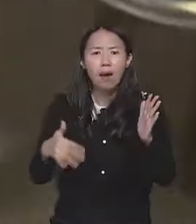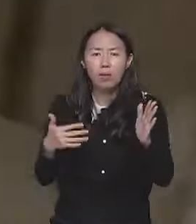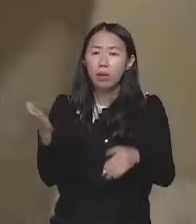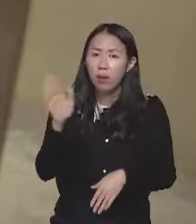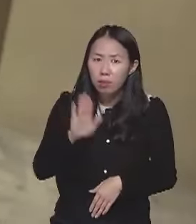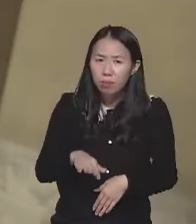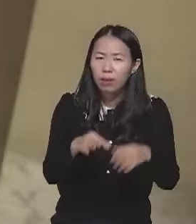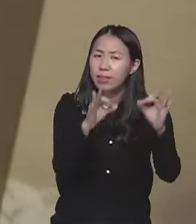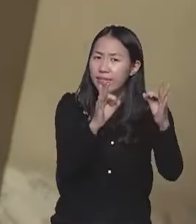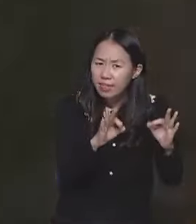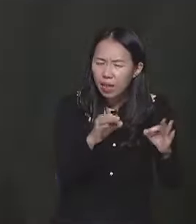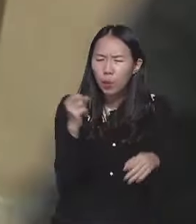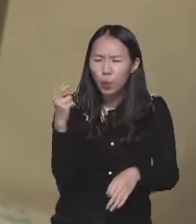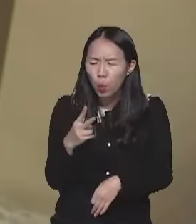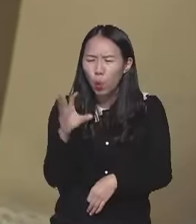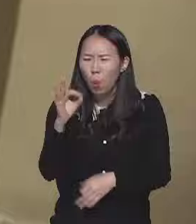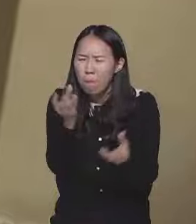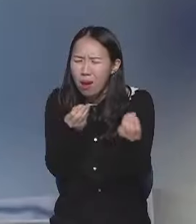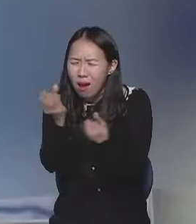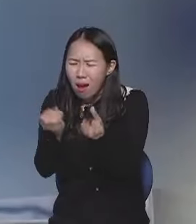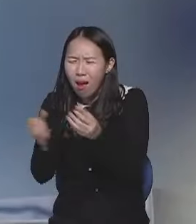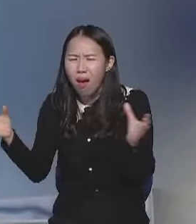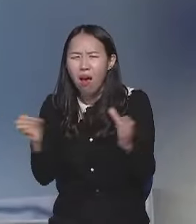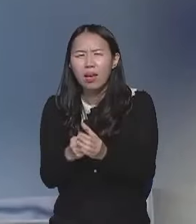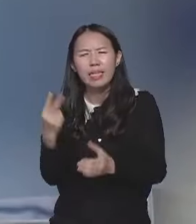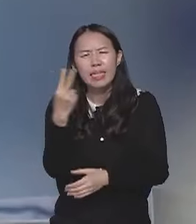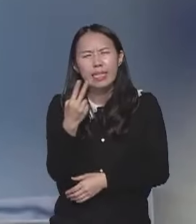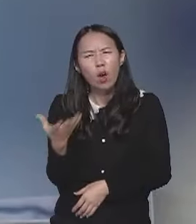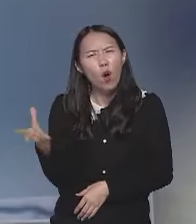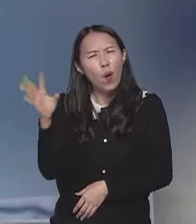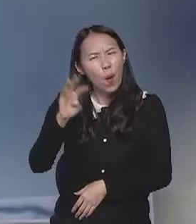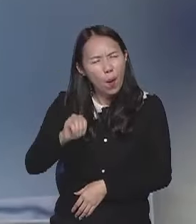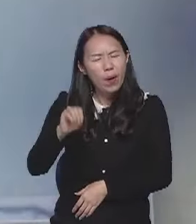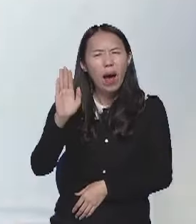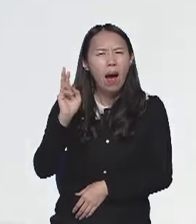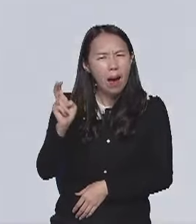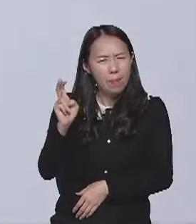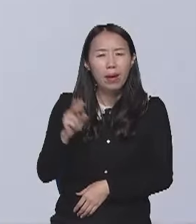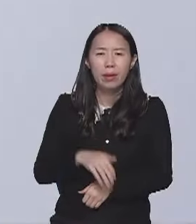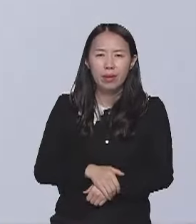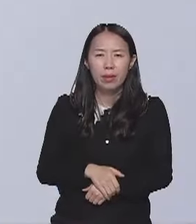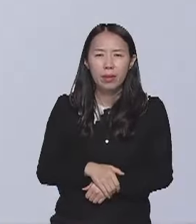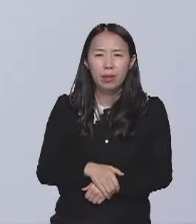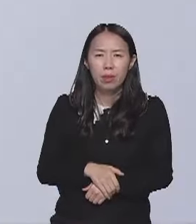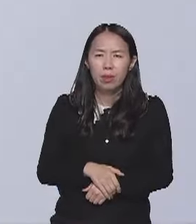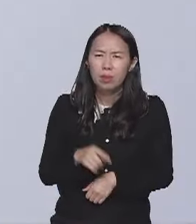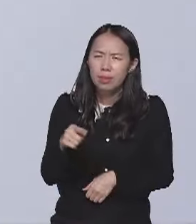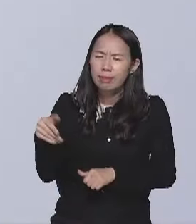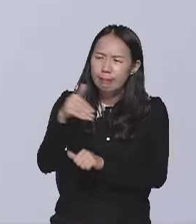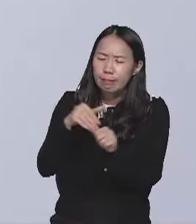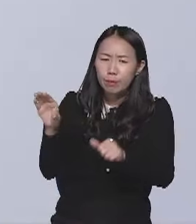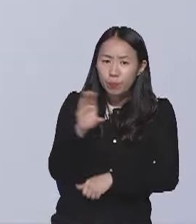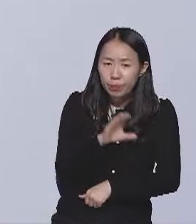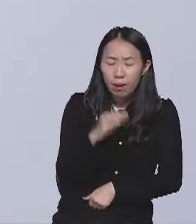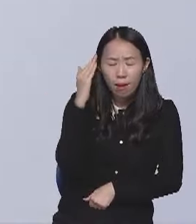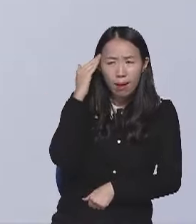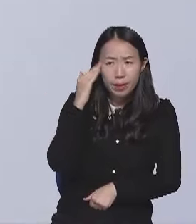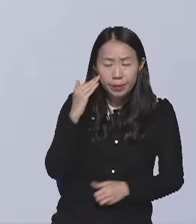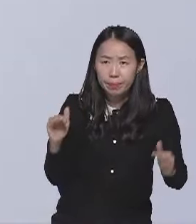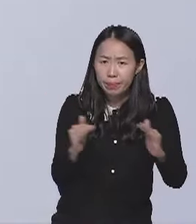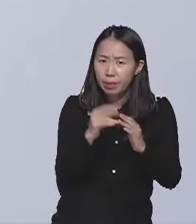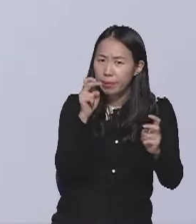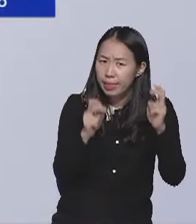주거 은행과 이금융 부 2원 추정되고 있 된 한국 건설은